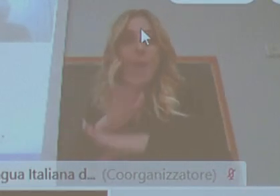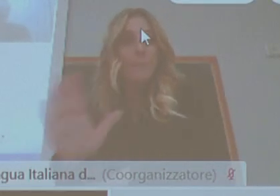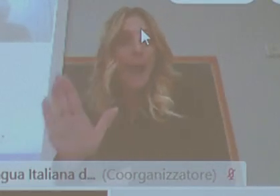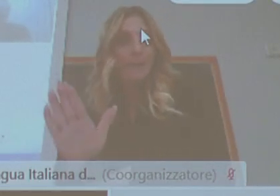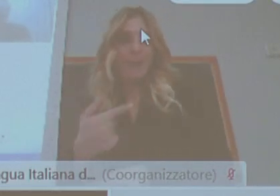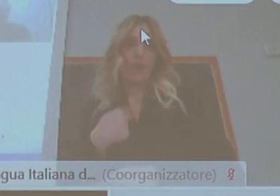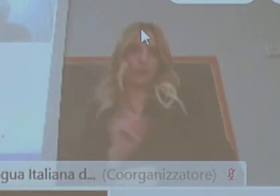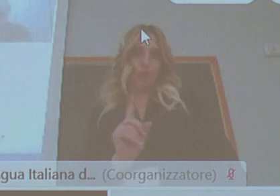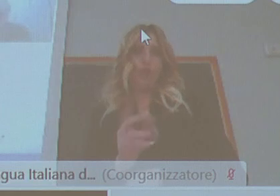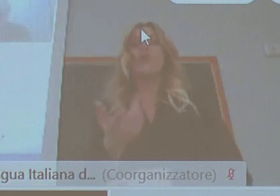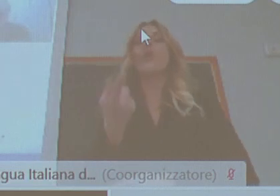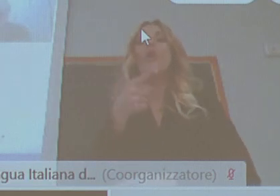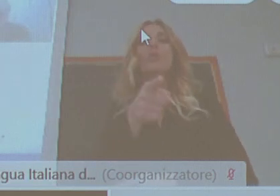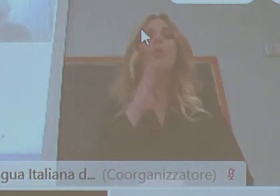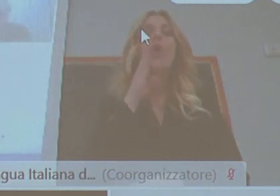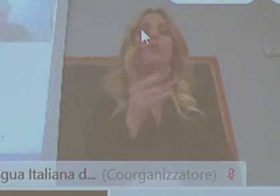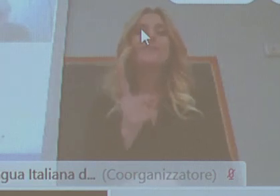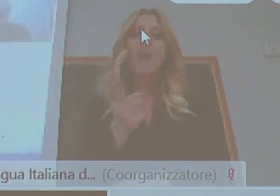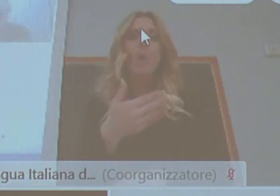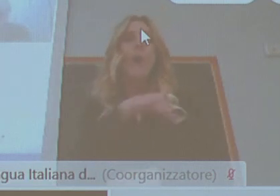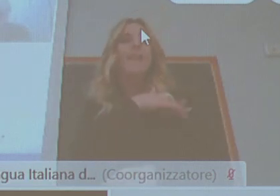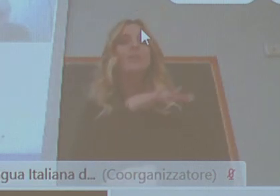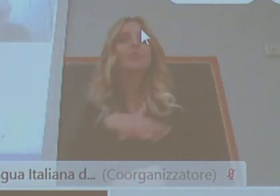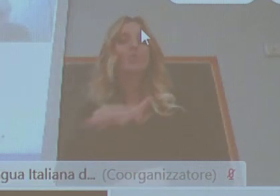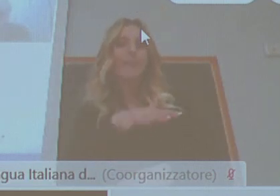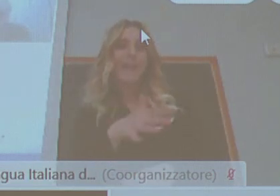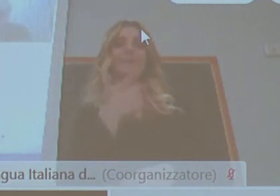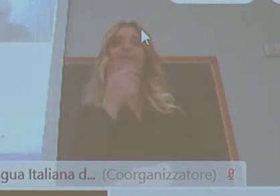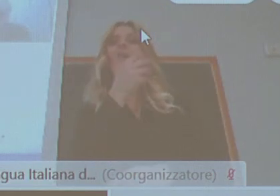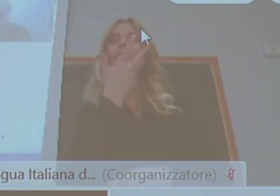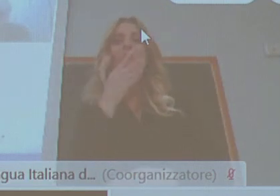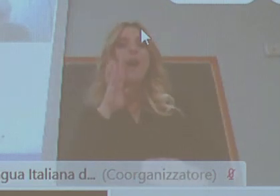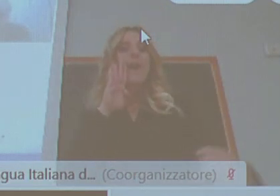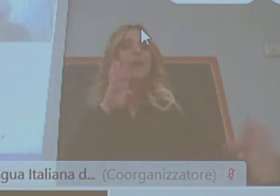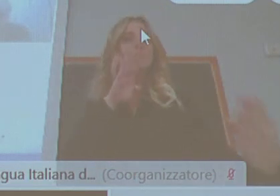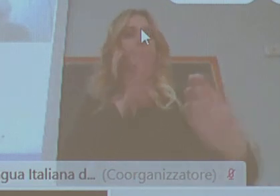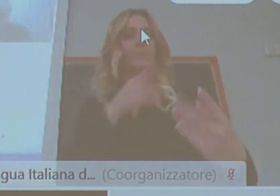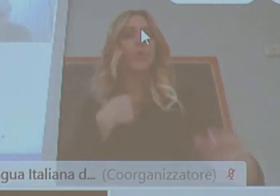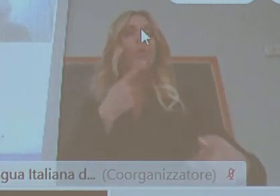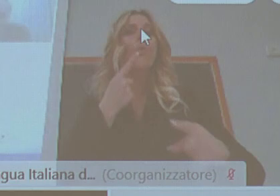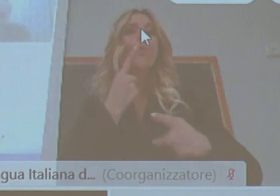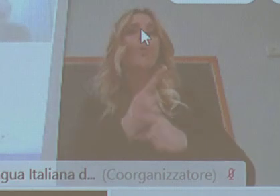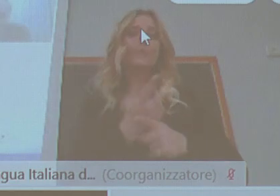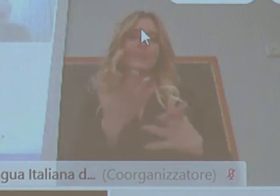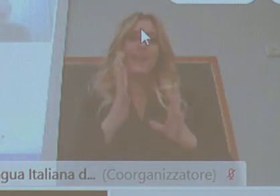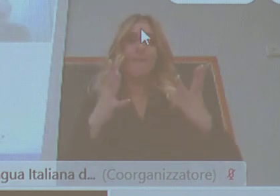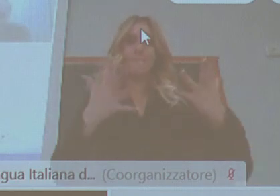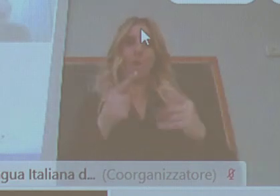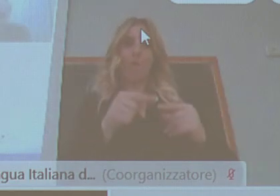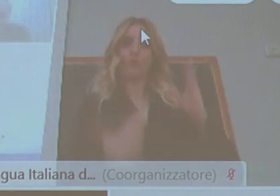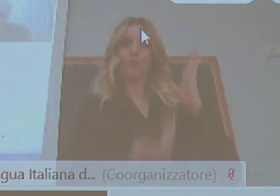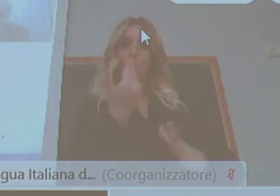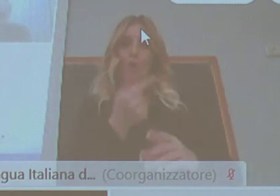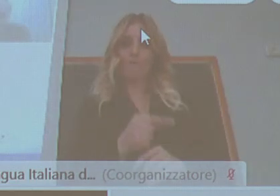a una studentessa, a uno studente che vuole approcciare in una maniera utile a questo nuovo mondo? Mi